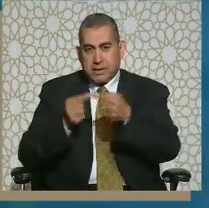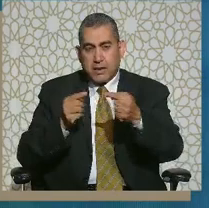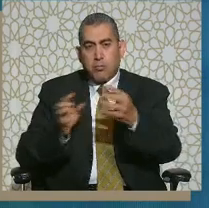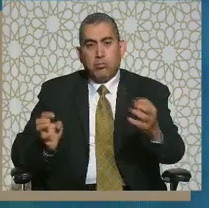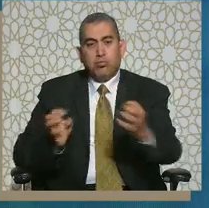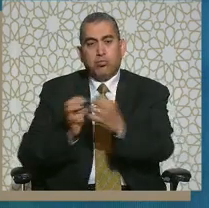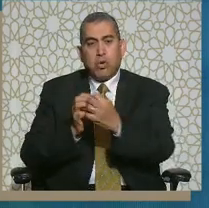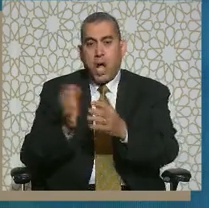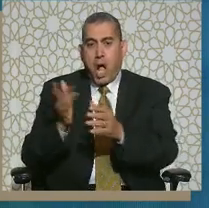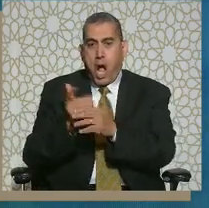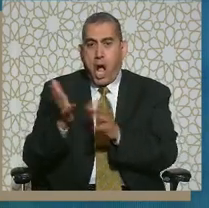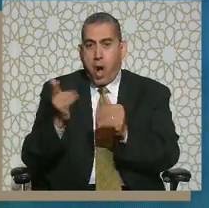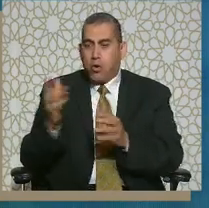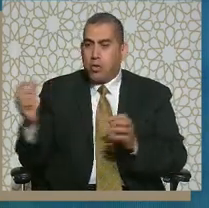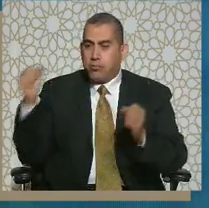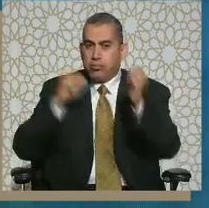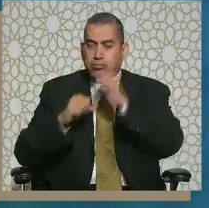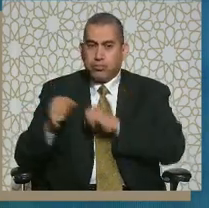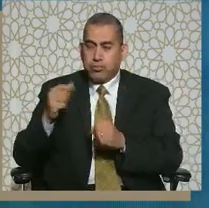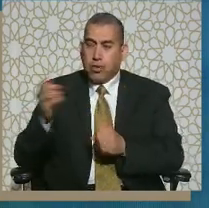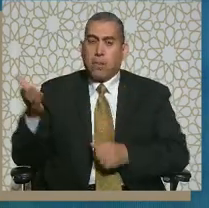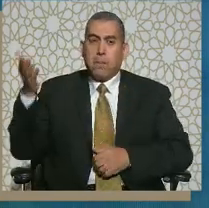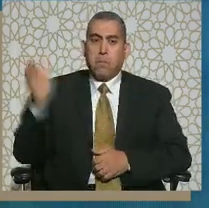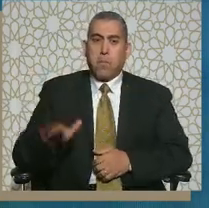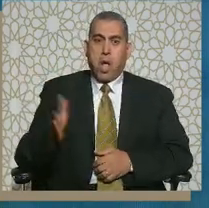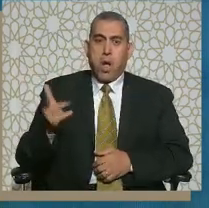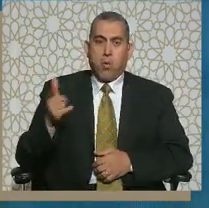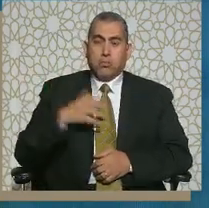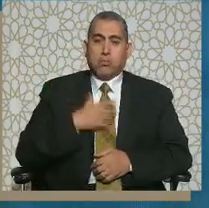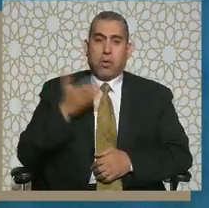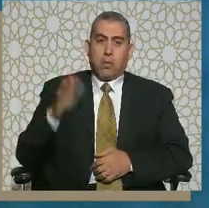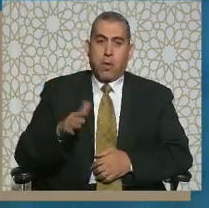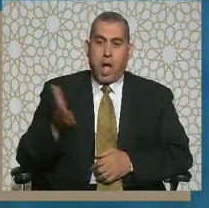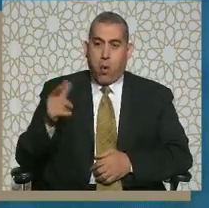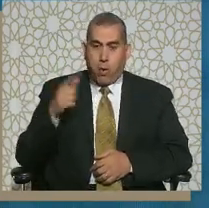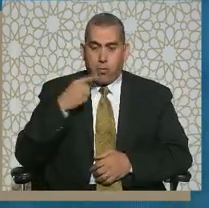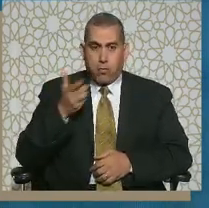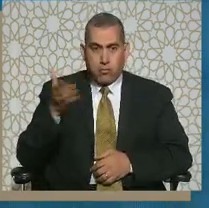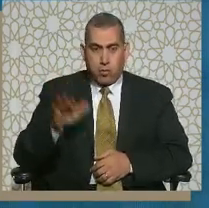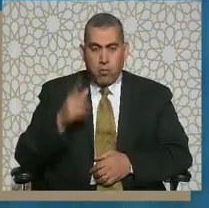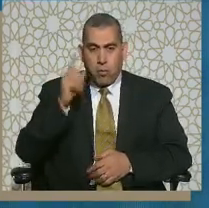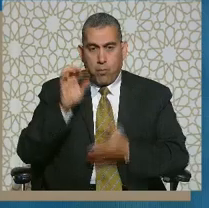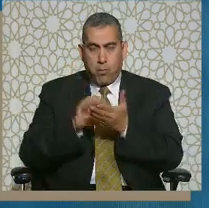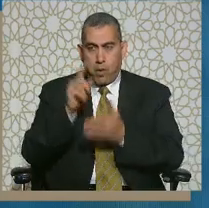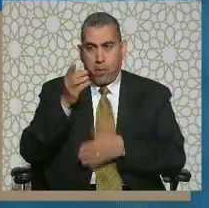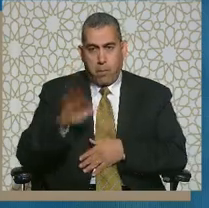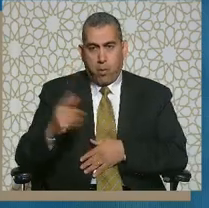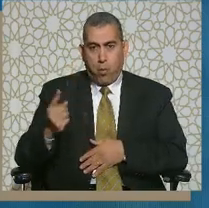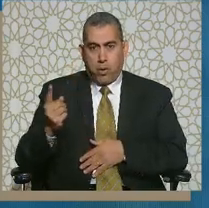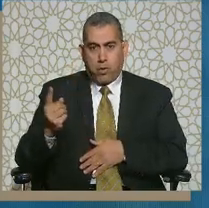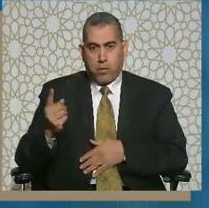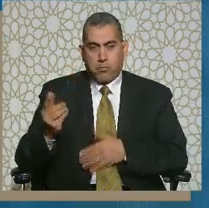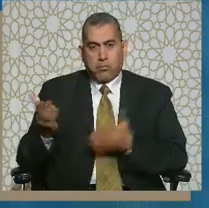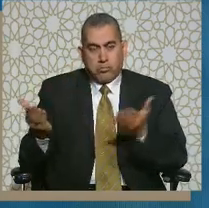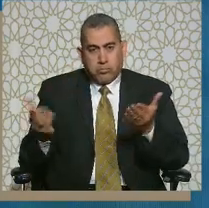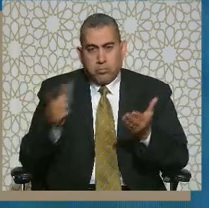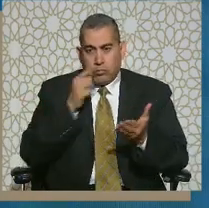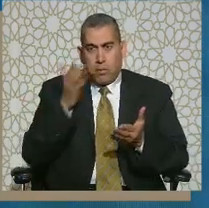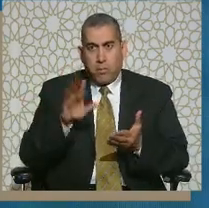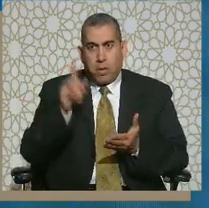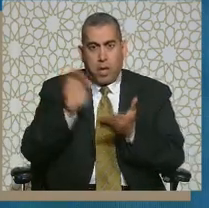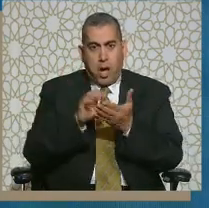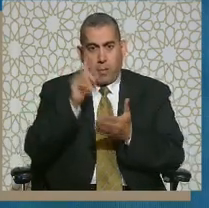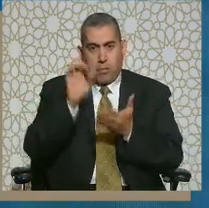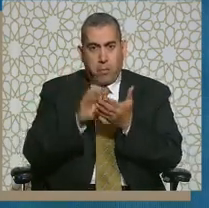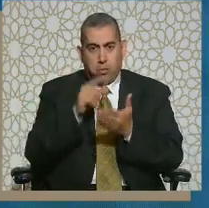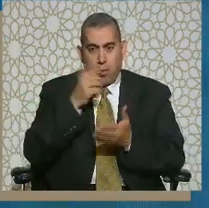ف اخويا خناقه كبيره وكده واخويا توفى فيها بس ما حدش كلم اخويا ومات بس كده موت ربنا طيب وخلاص كل الناس بتموت بجلها